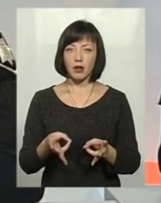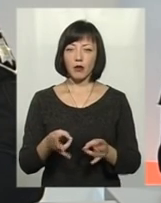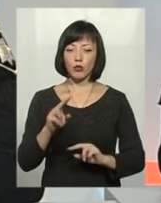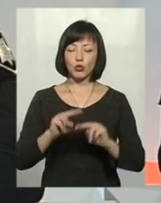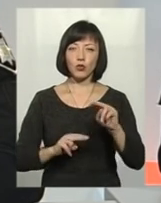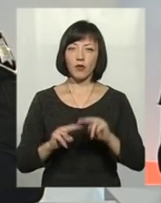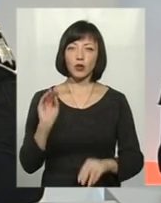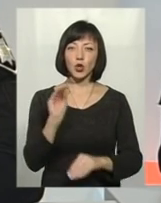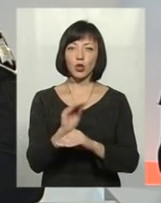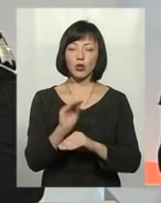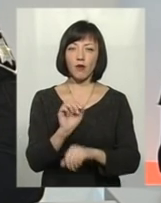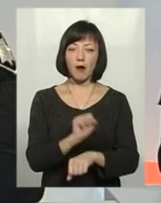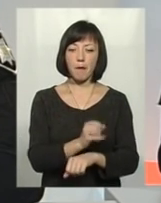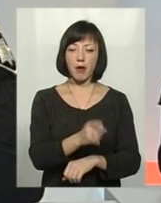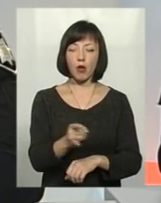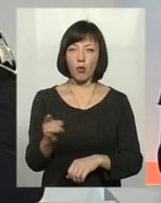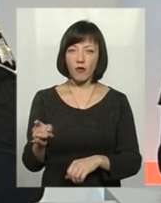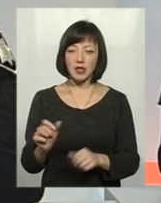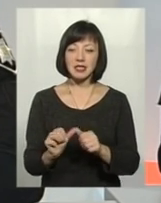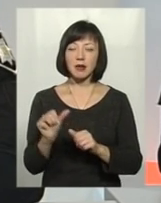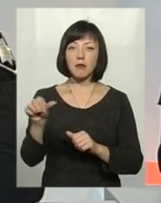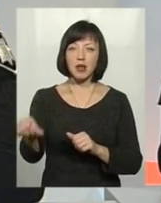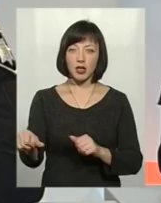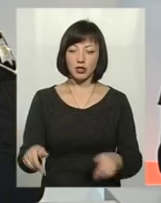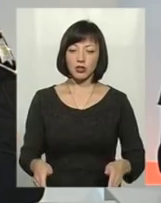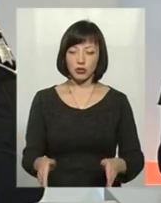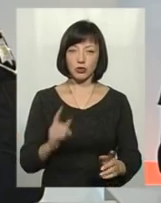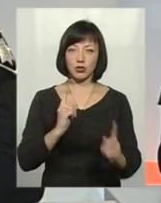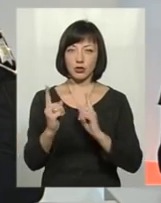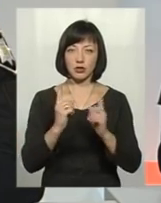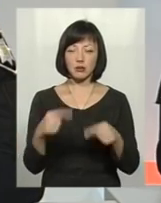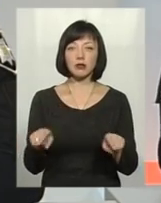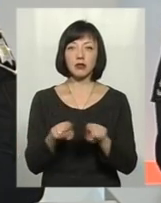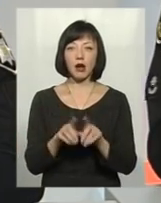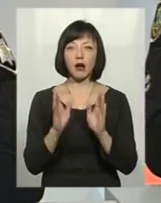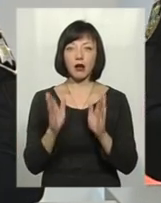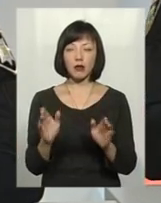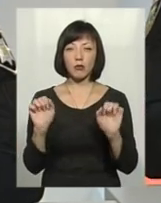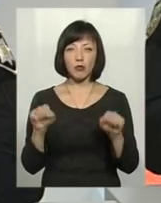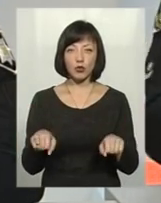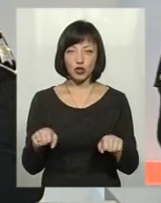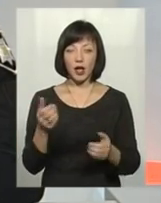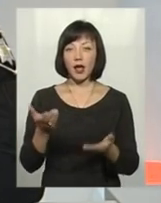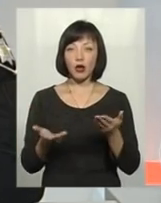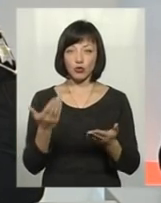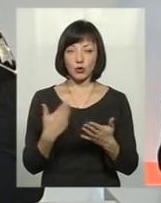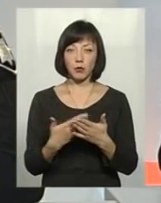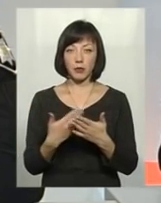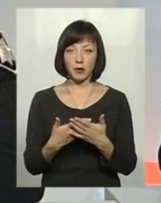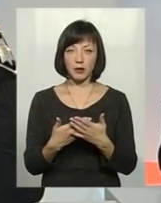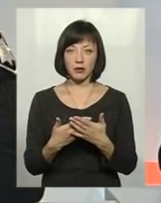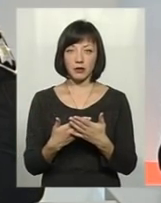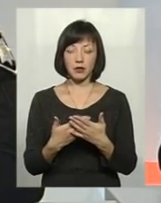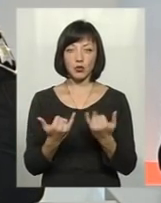додаткові парковки і виносити їх за межі проїзної частини. Лише таким чином. Но якщо взяти